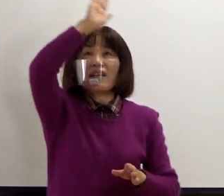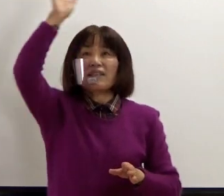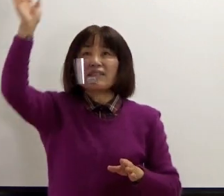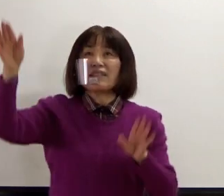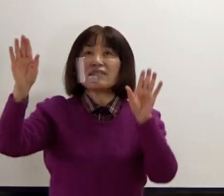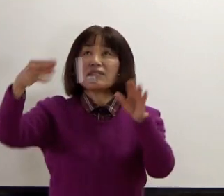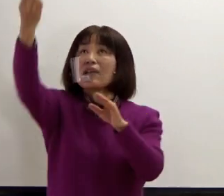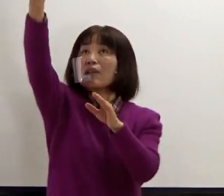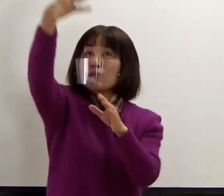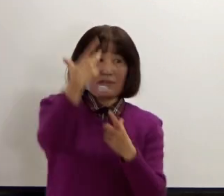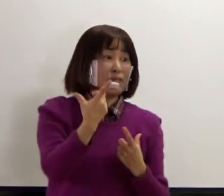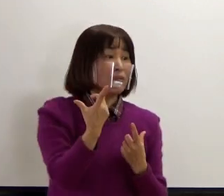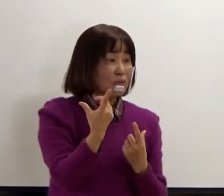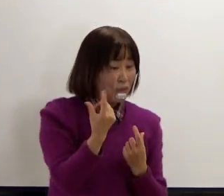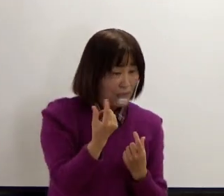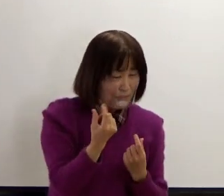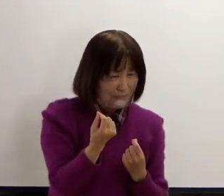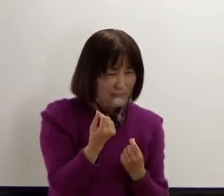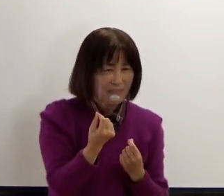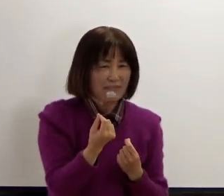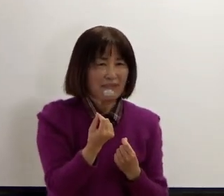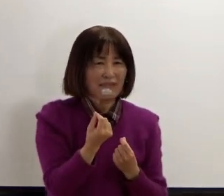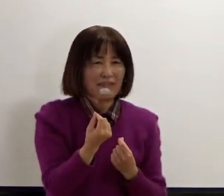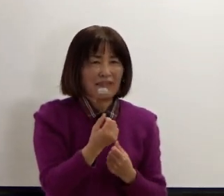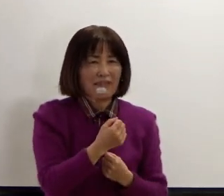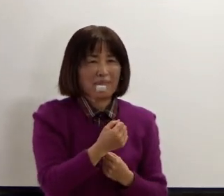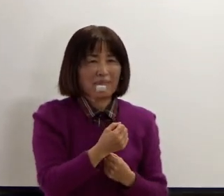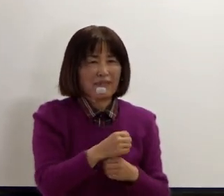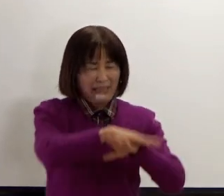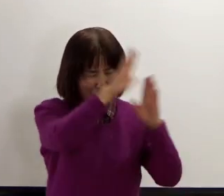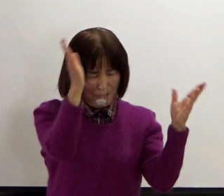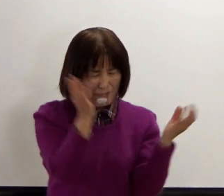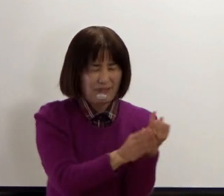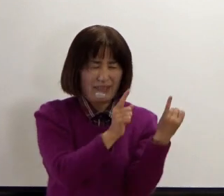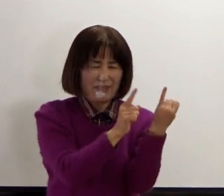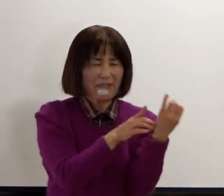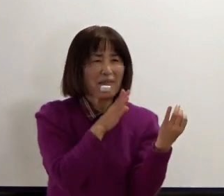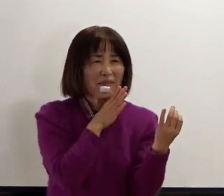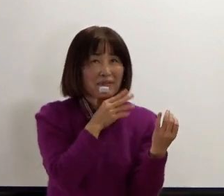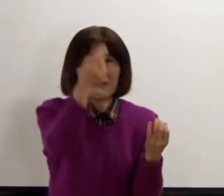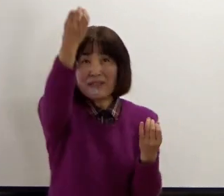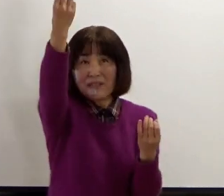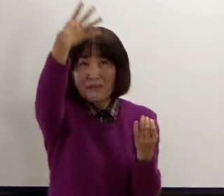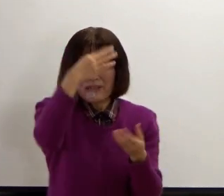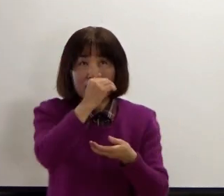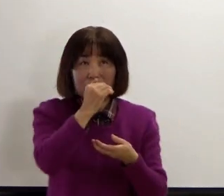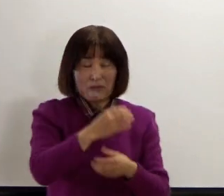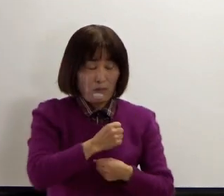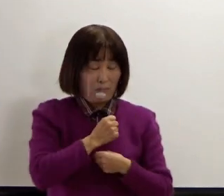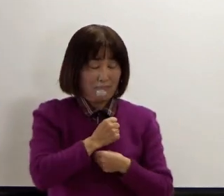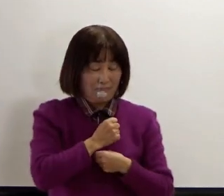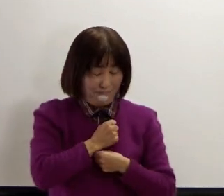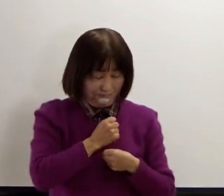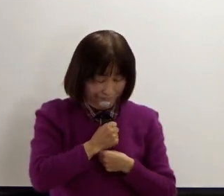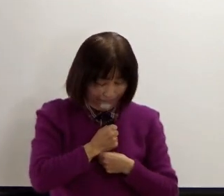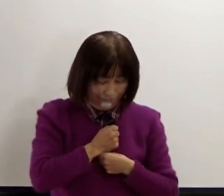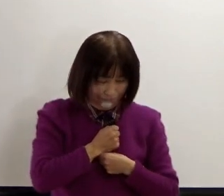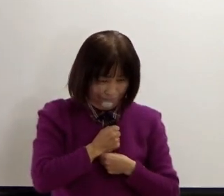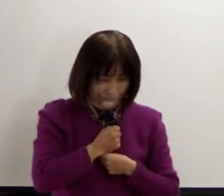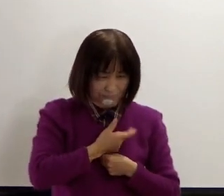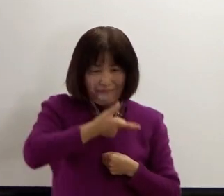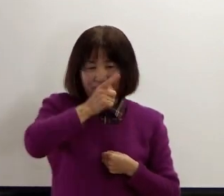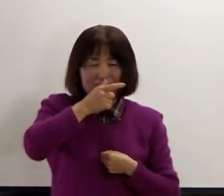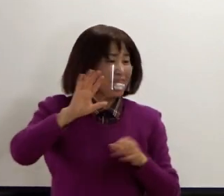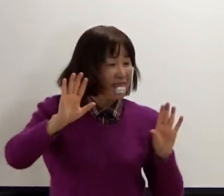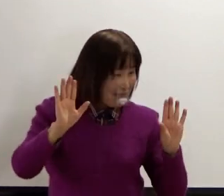はブドウ酒も強い酒も飲まずに、その期間を過ごしたと思いますけれども、無事に男の子が